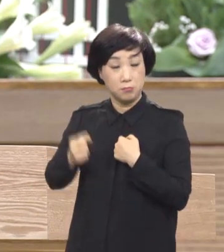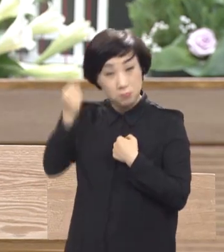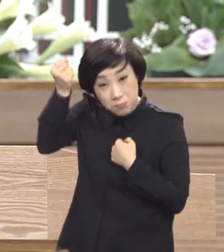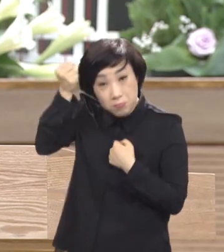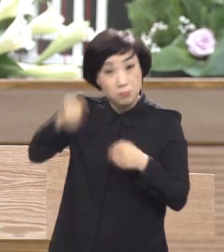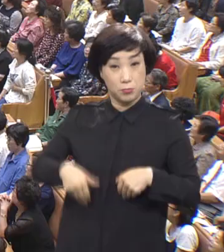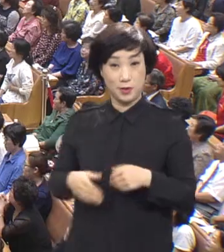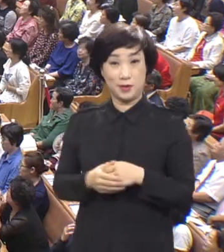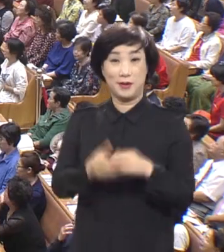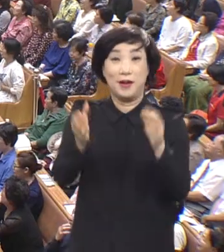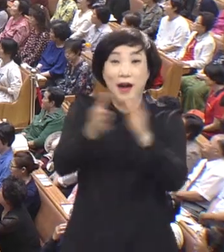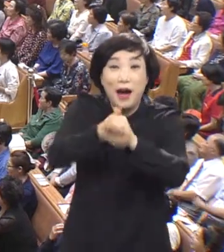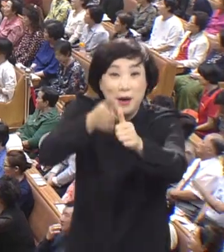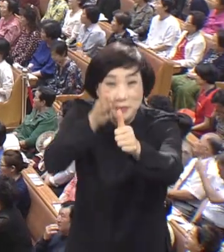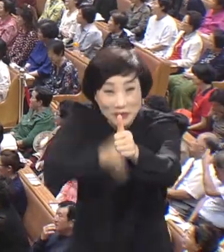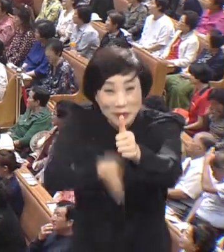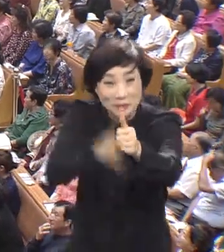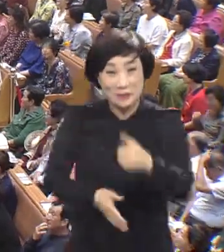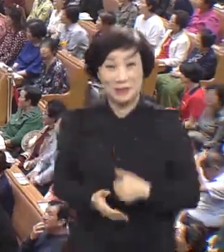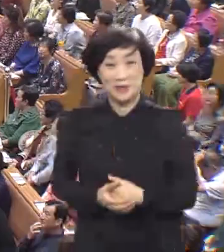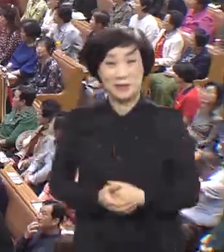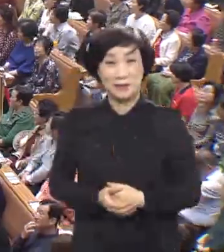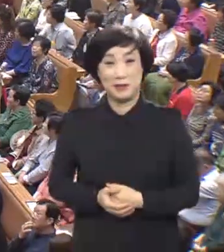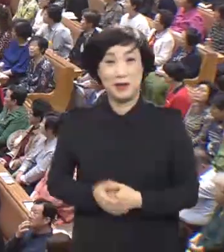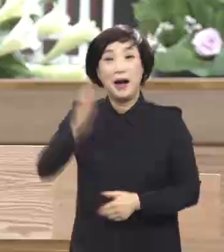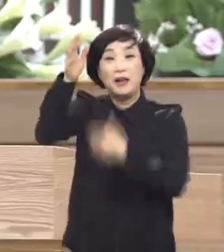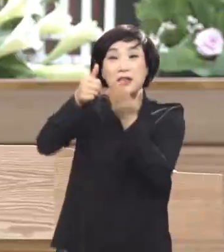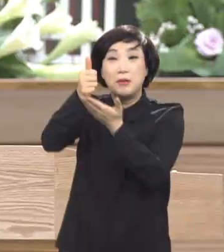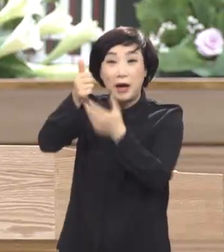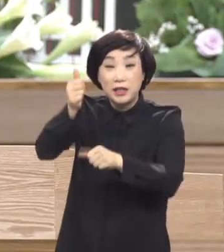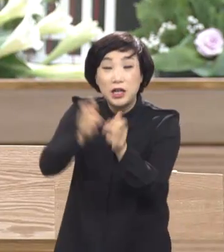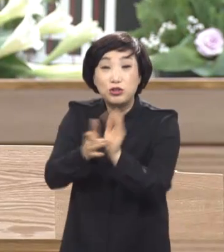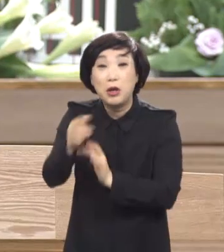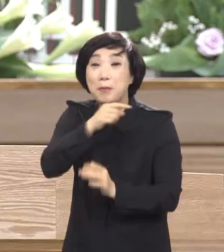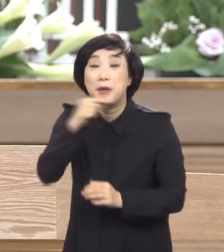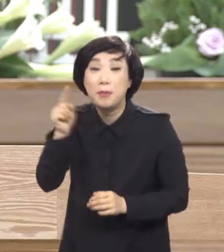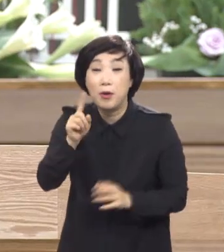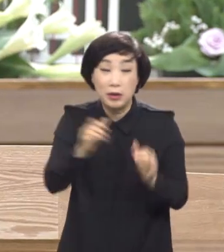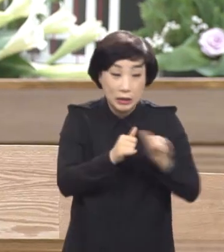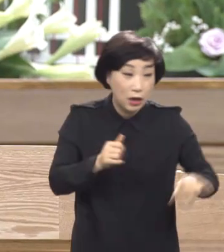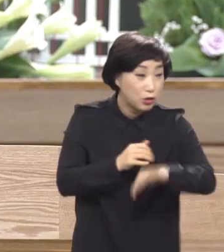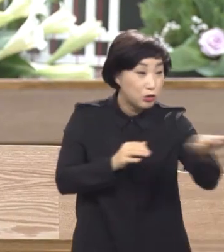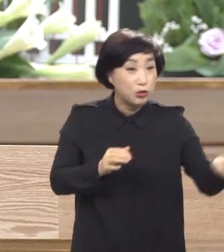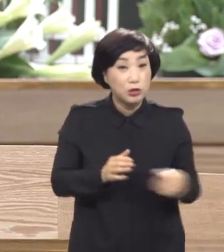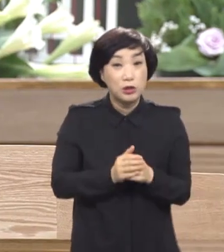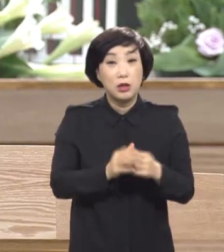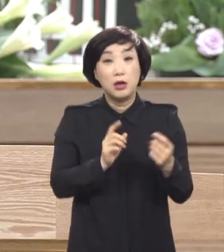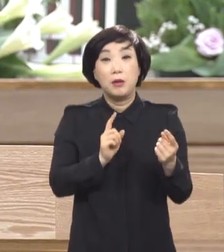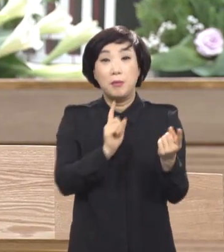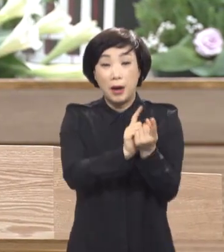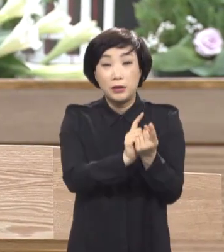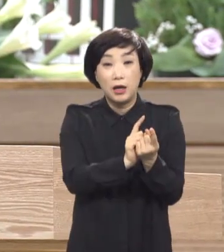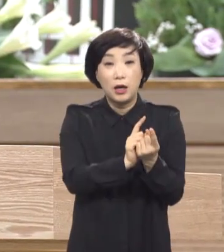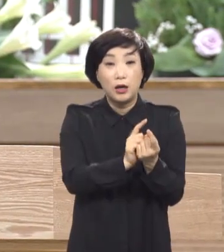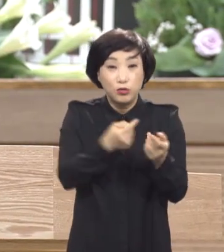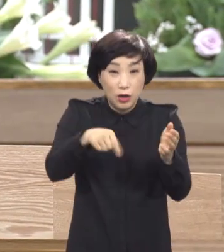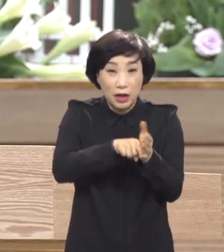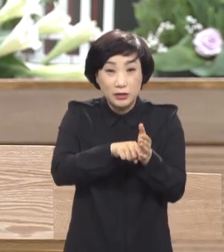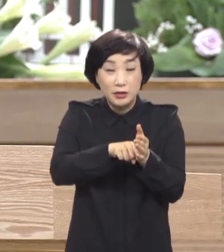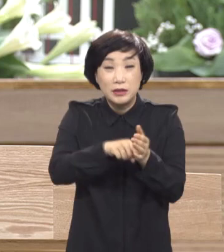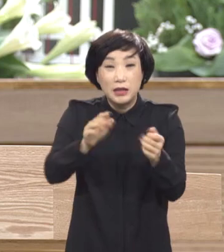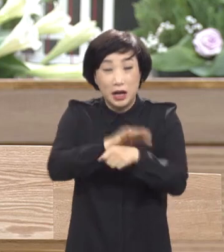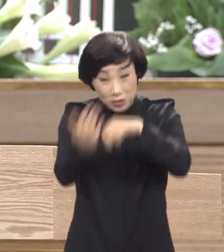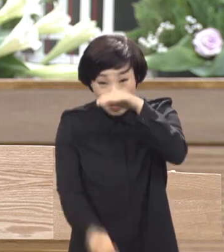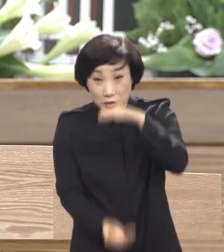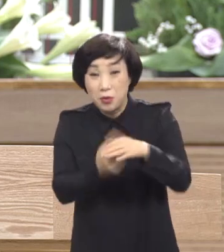아멘합시다 하나님의 아들의 피는 인간을 만나자고는 세상의 절정이요